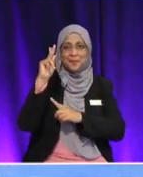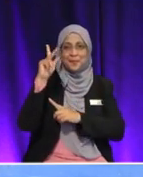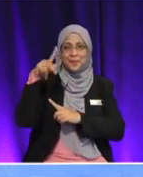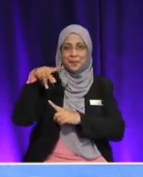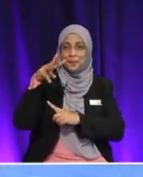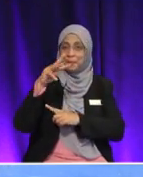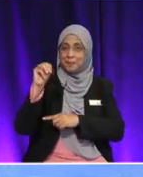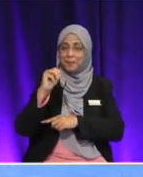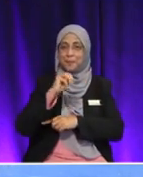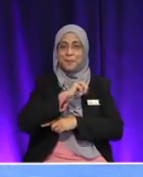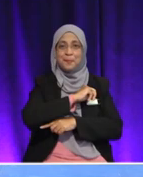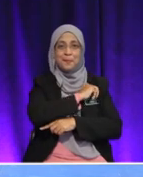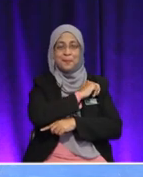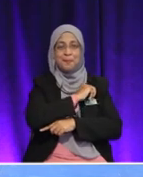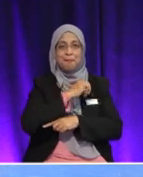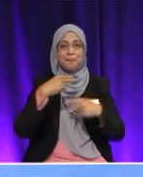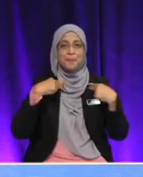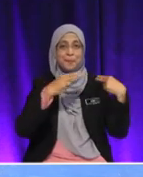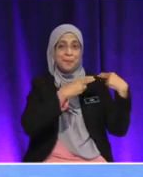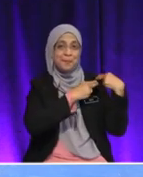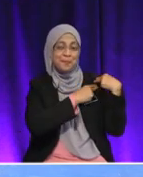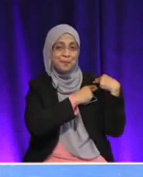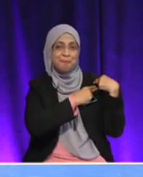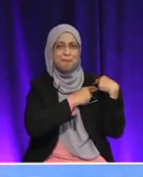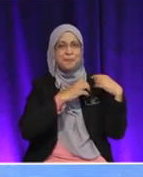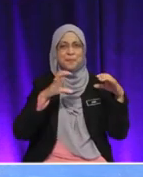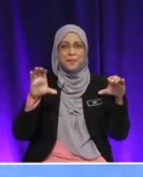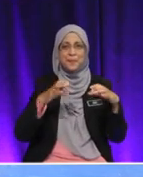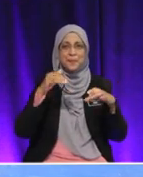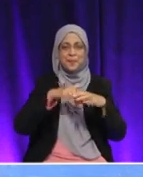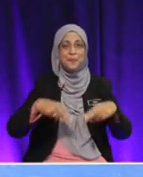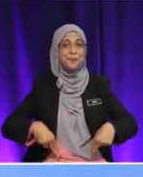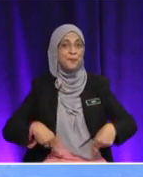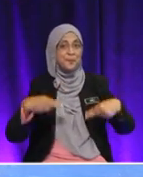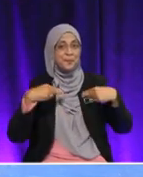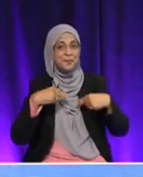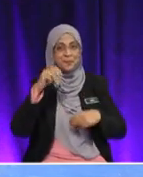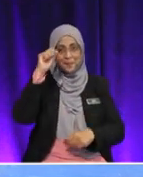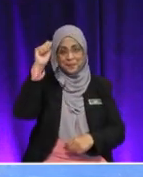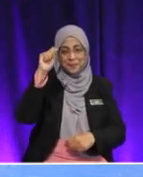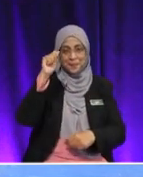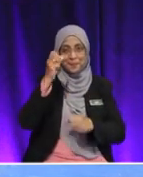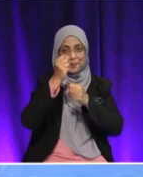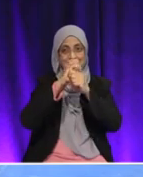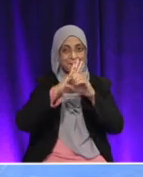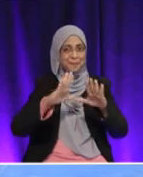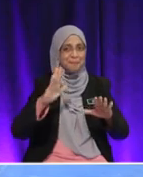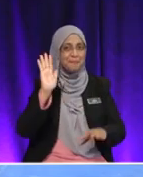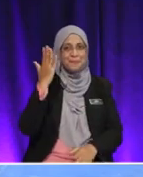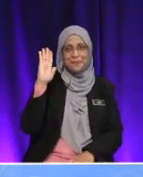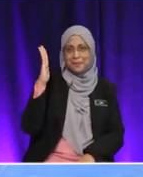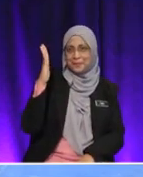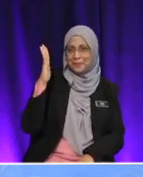moral hak dan tanggung jawab warga negara jangan lupa amalkan dalam kehidupan seharian kita Assalamualaikum saja Bye